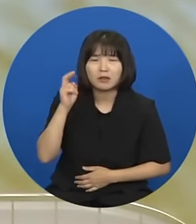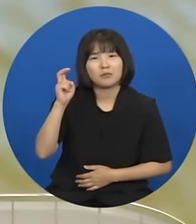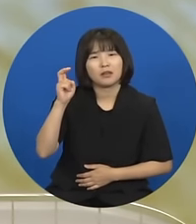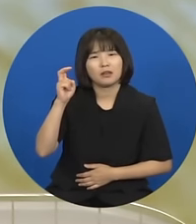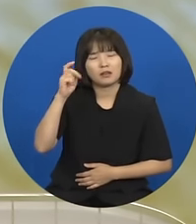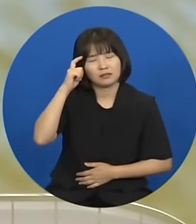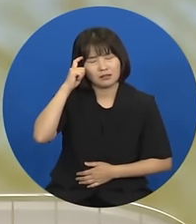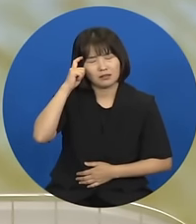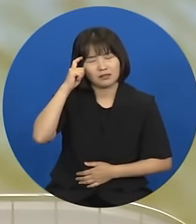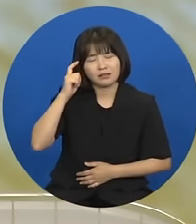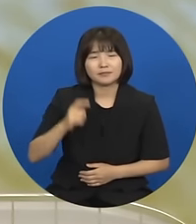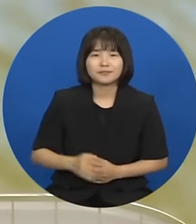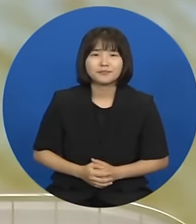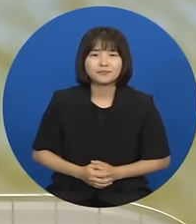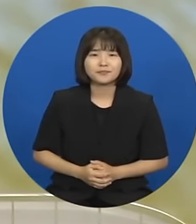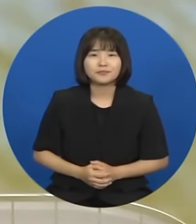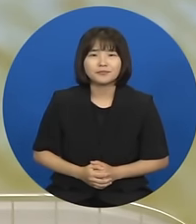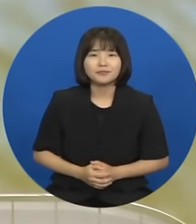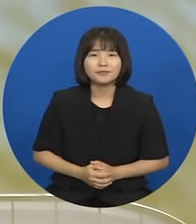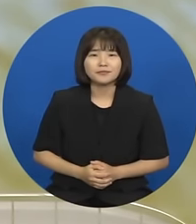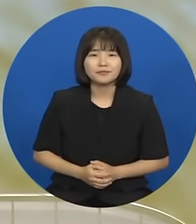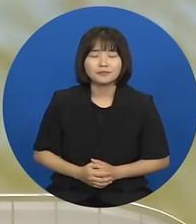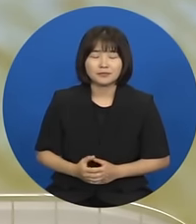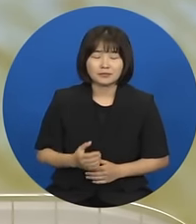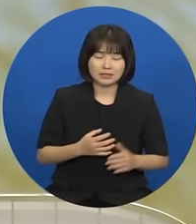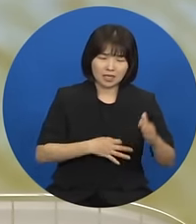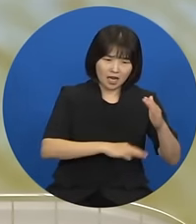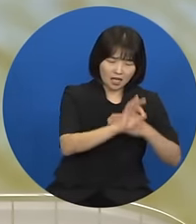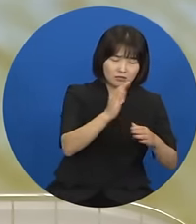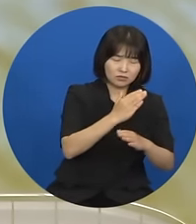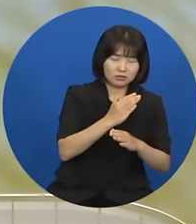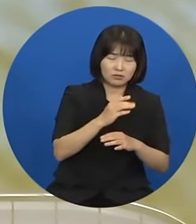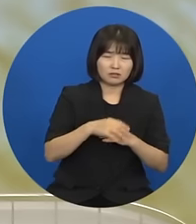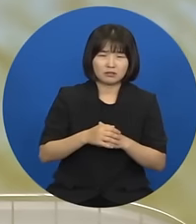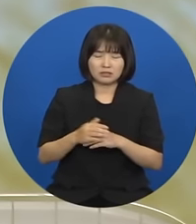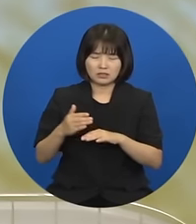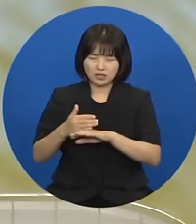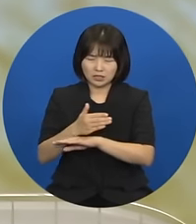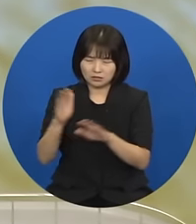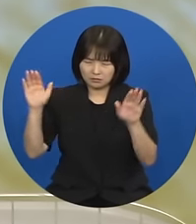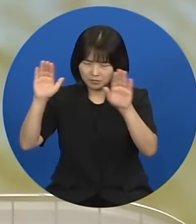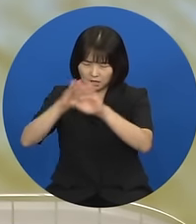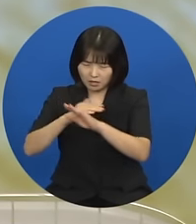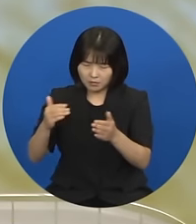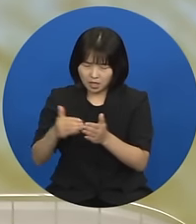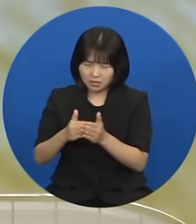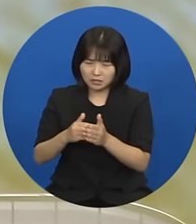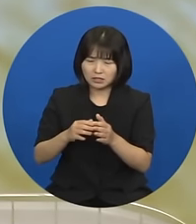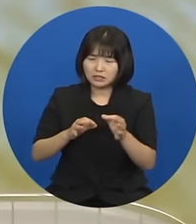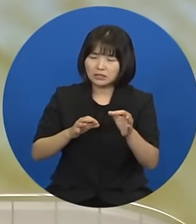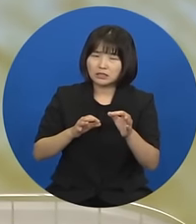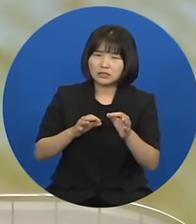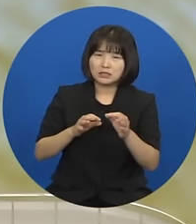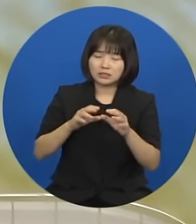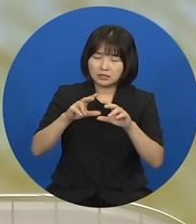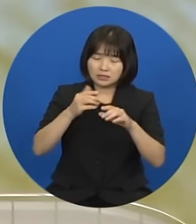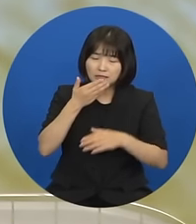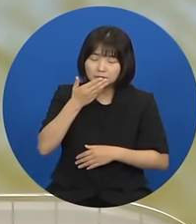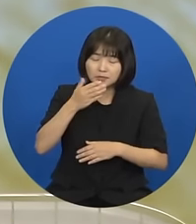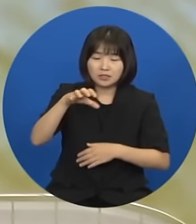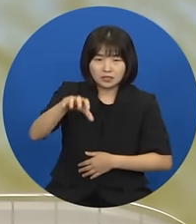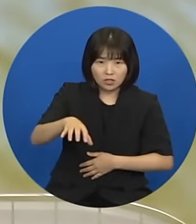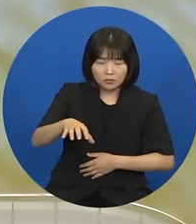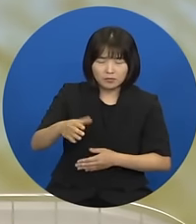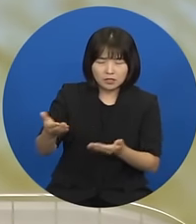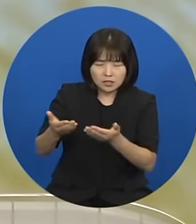했었습니다. 이른 아침부터 늦은 시간까지 식당 주방에서 일을 하셨던 어머니는 하루